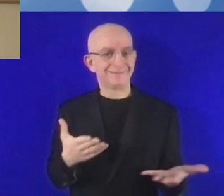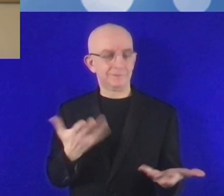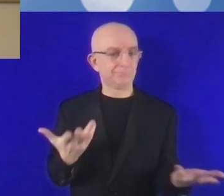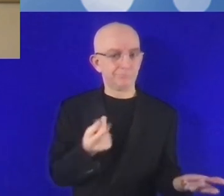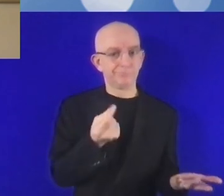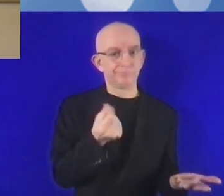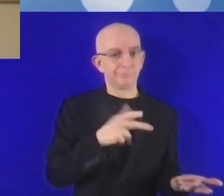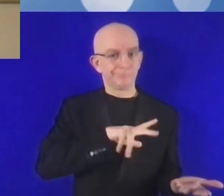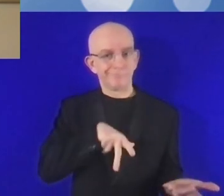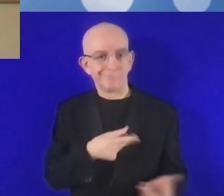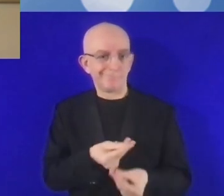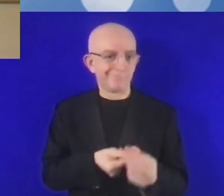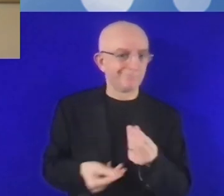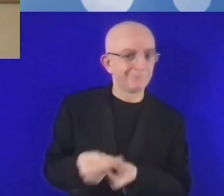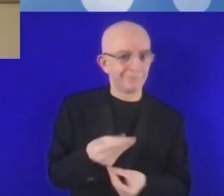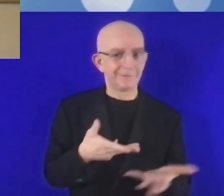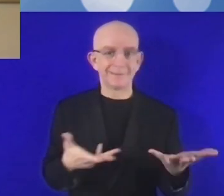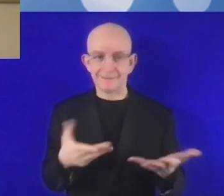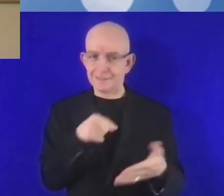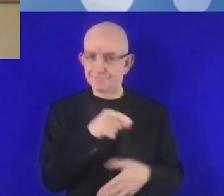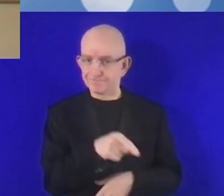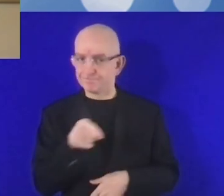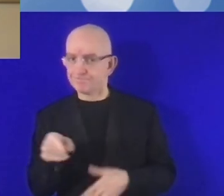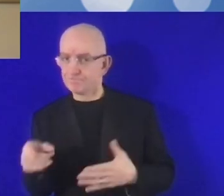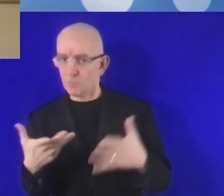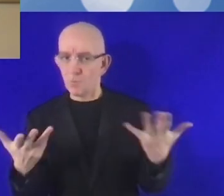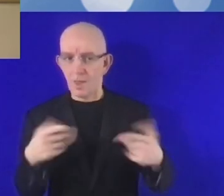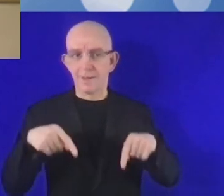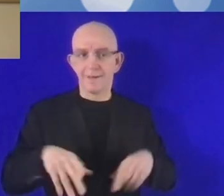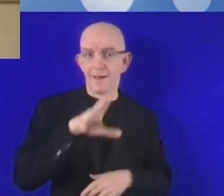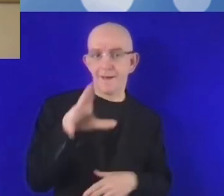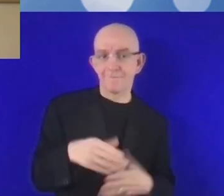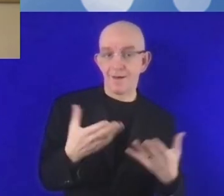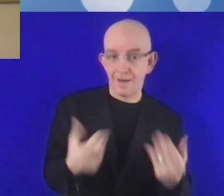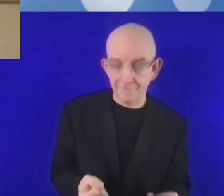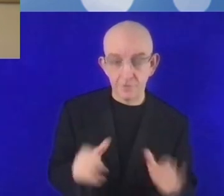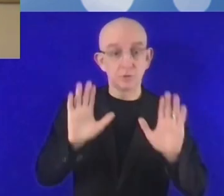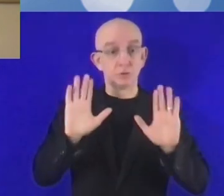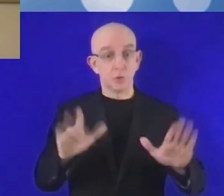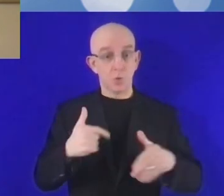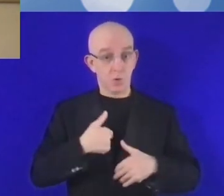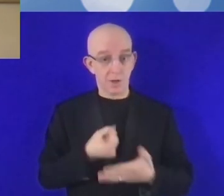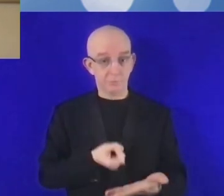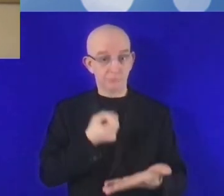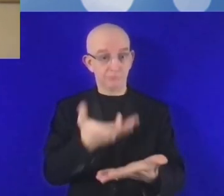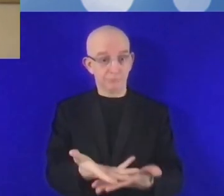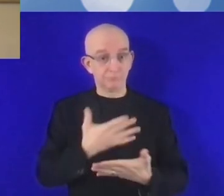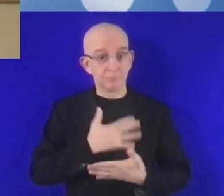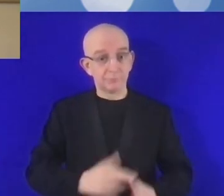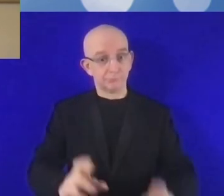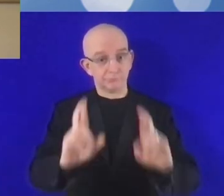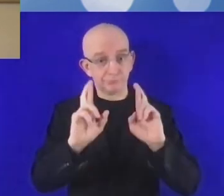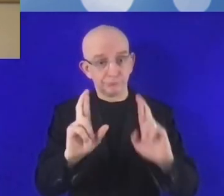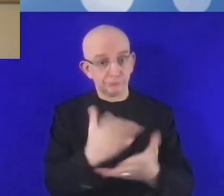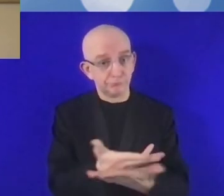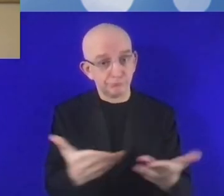инструментам. Я бы хотел передать вам мои самые сердечные пожелания плодотворных дискуссий,